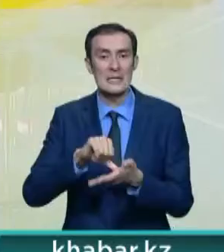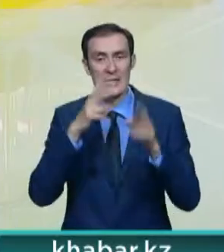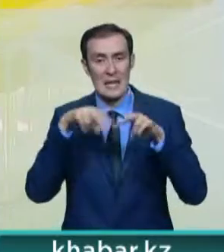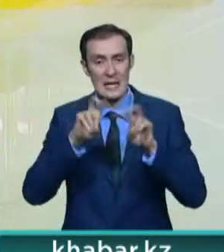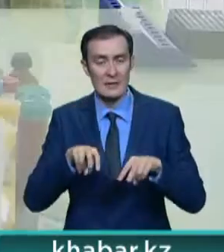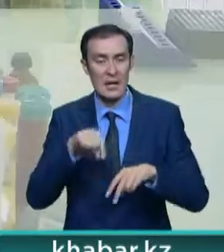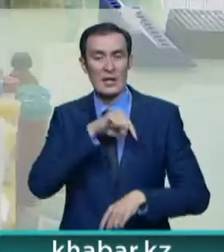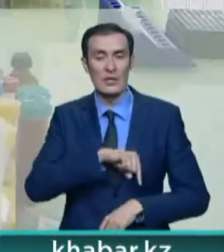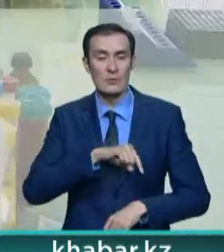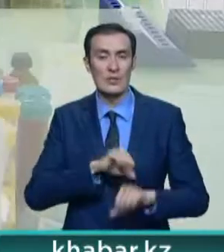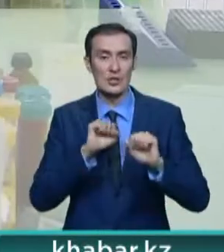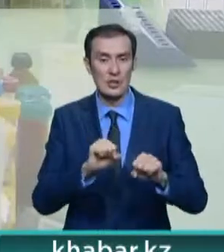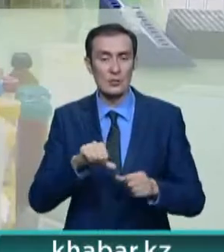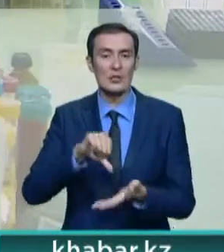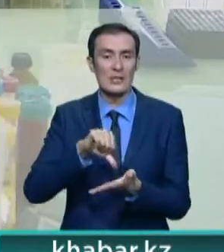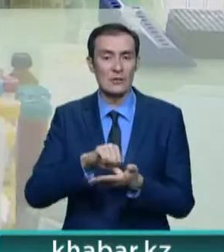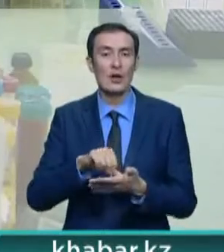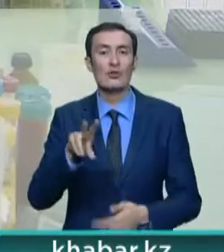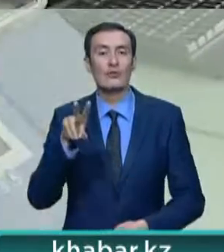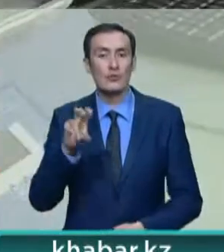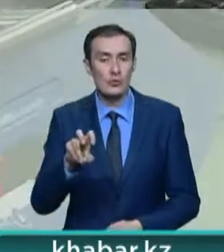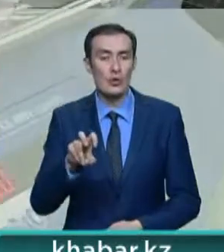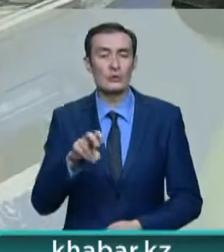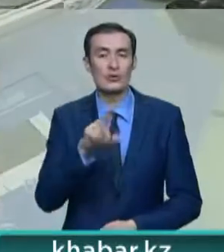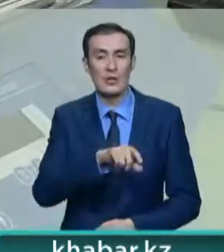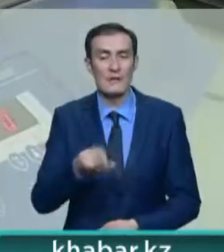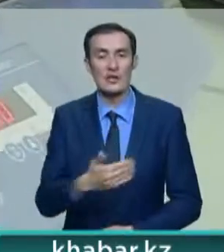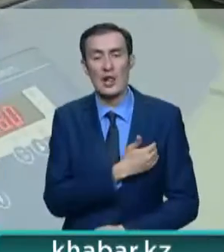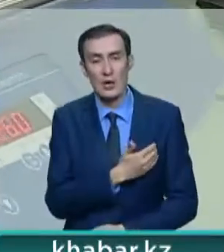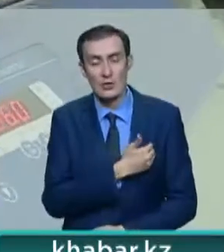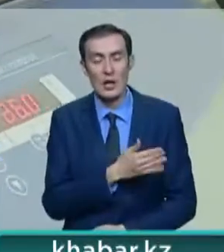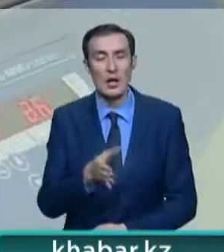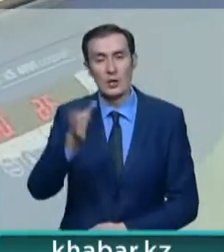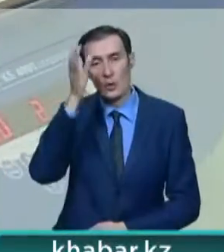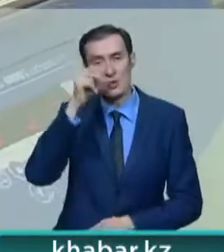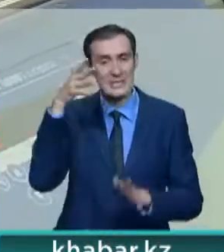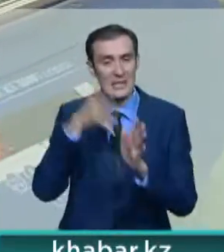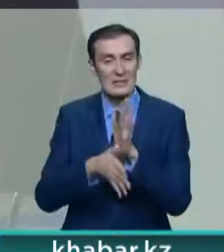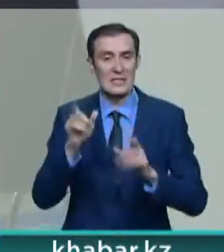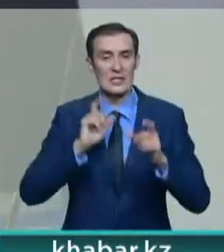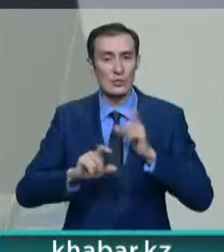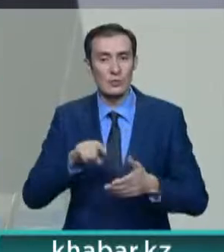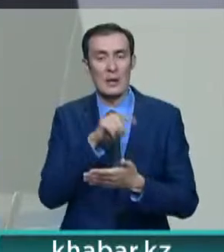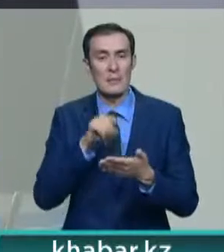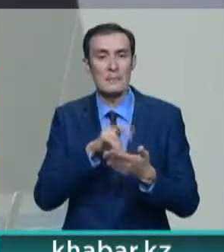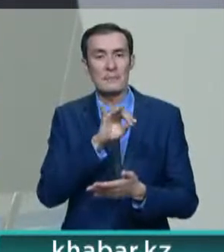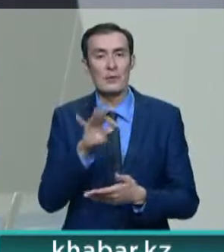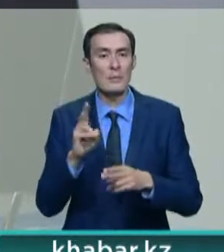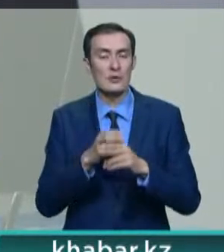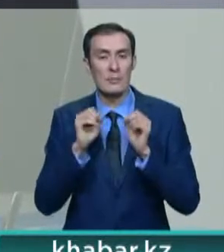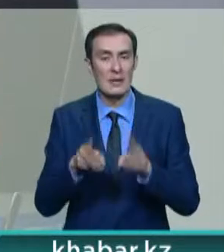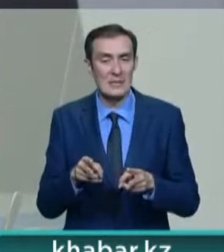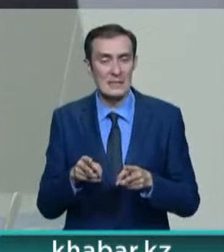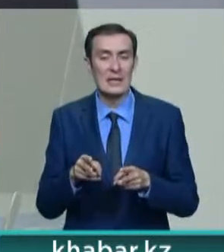исследование иммуногенности, запланировано участие 200 желающих. В научно-исследовательский институт проблем биологической